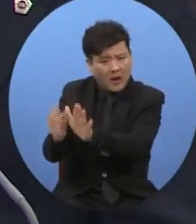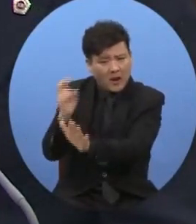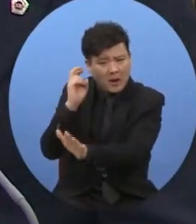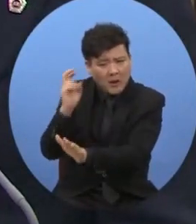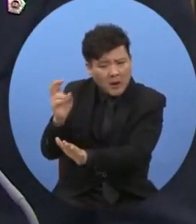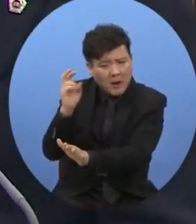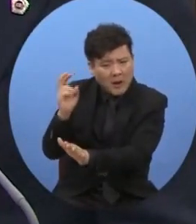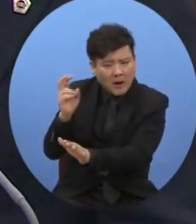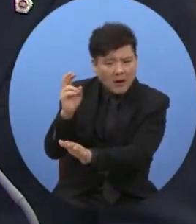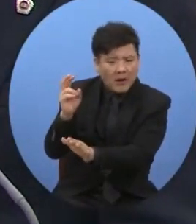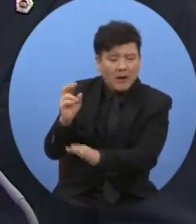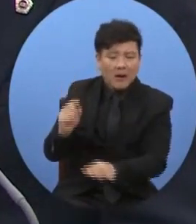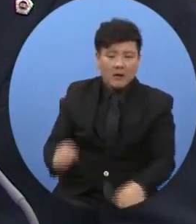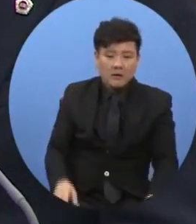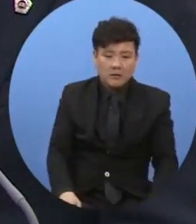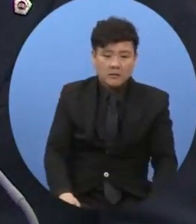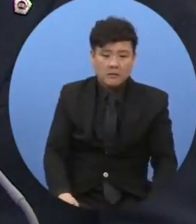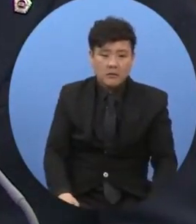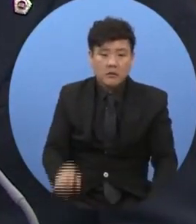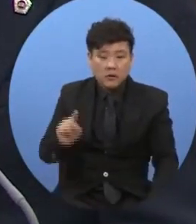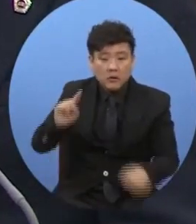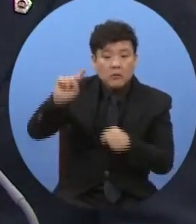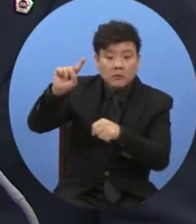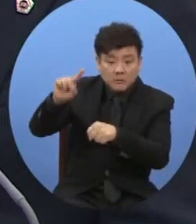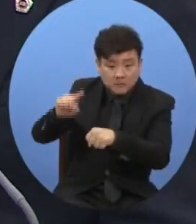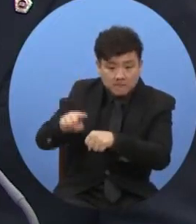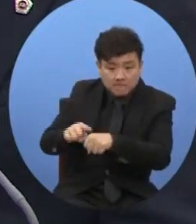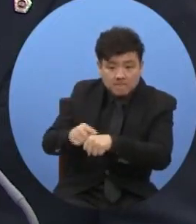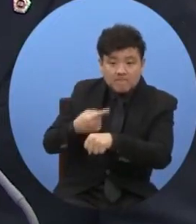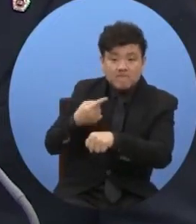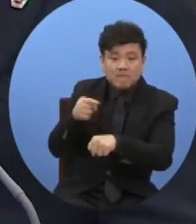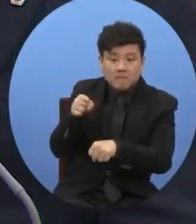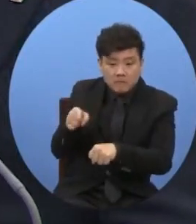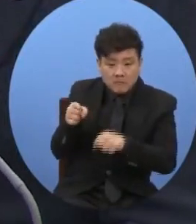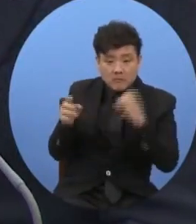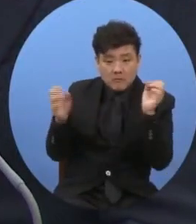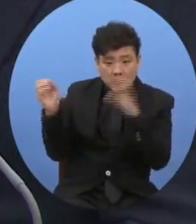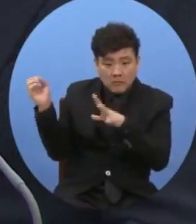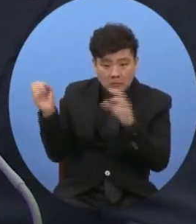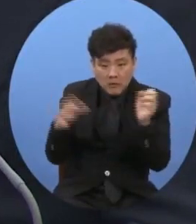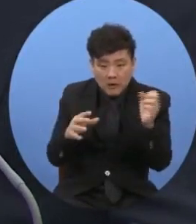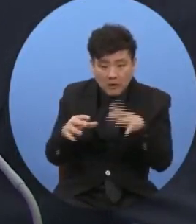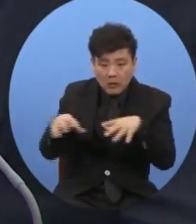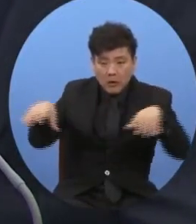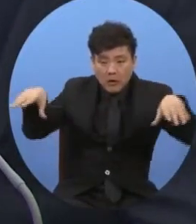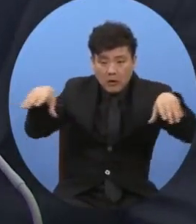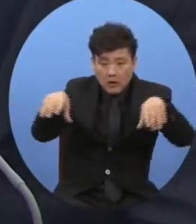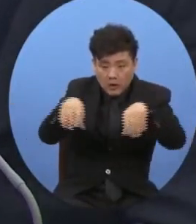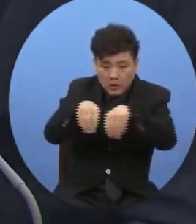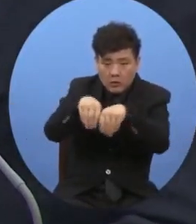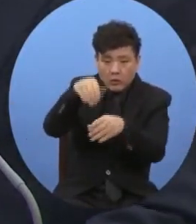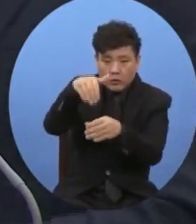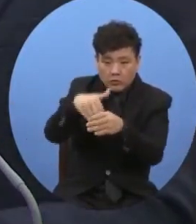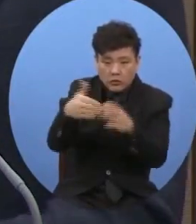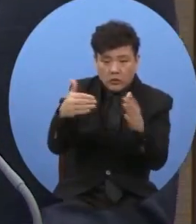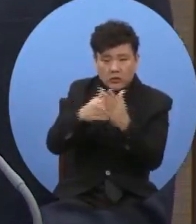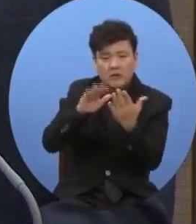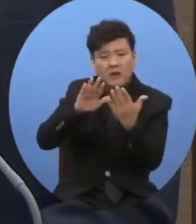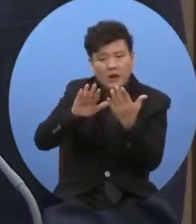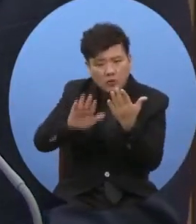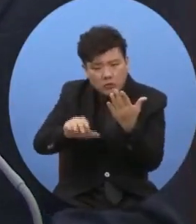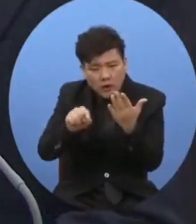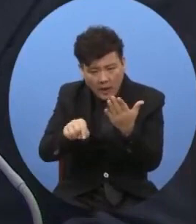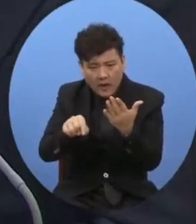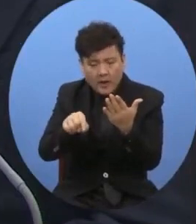예측하고 있고요. 그렇게 되면 이제 자연스럽게 그 논의가 총선 이후로까지 연장이 되지 않을까 저는 그렇게